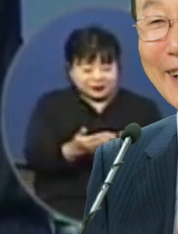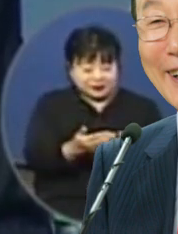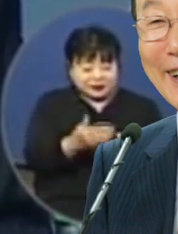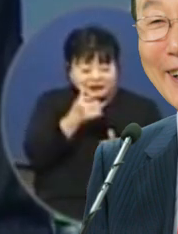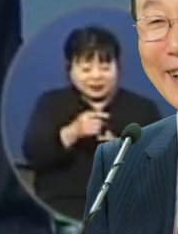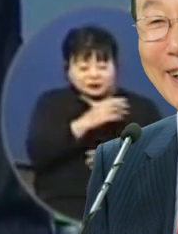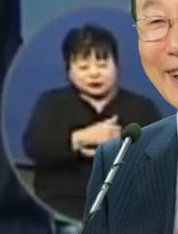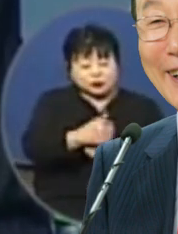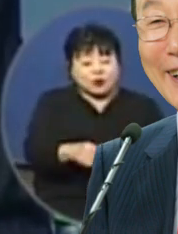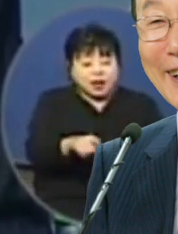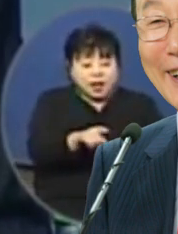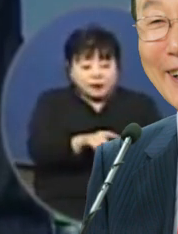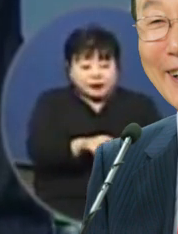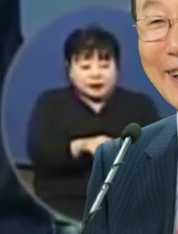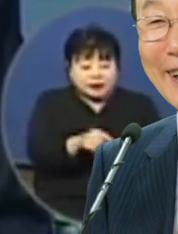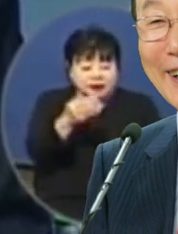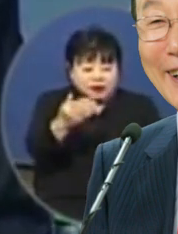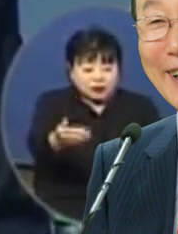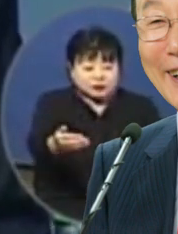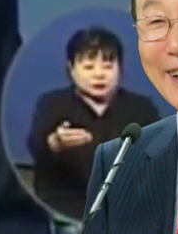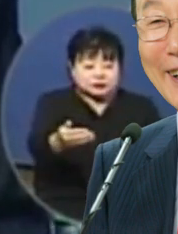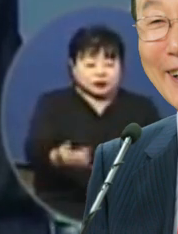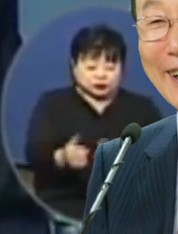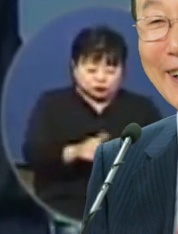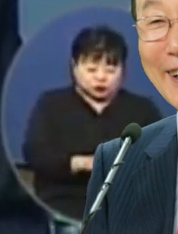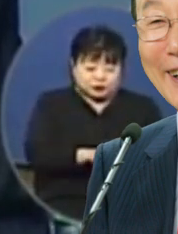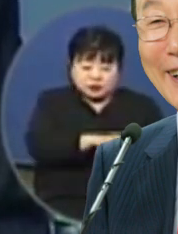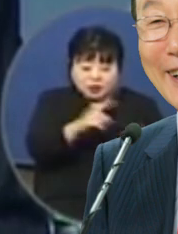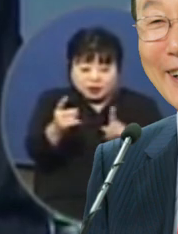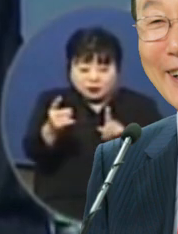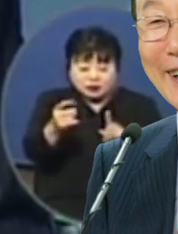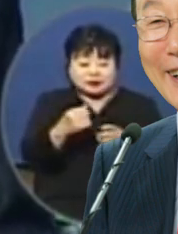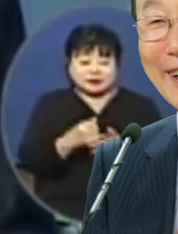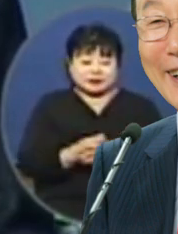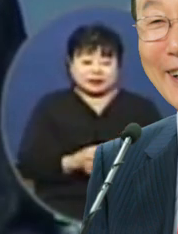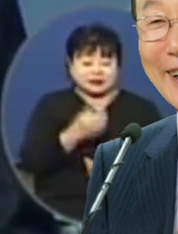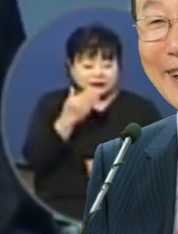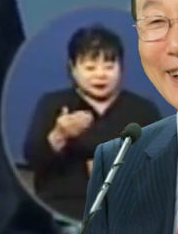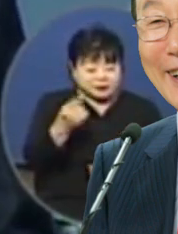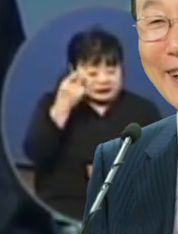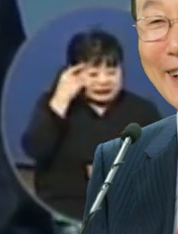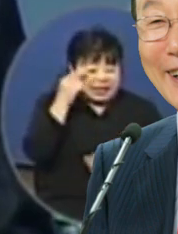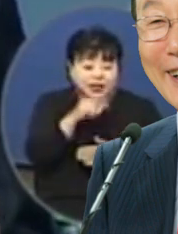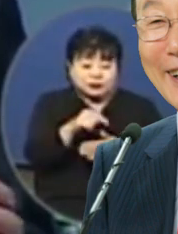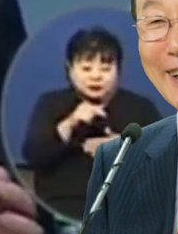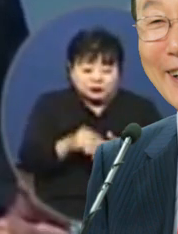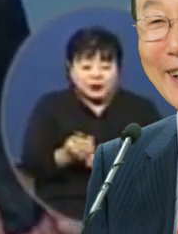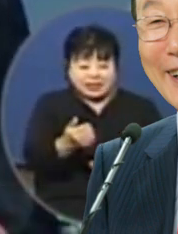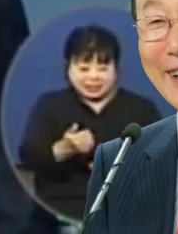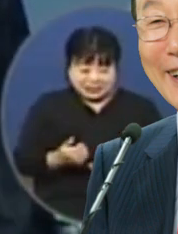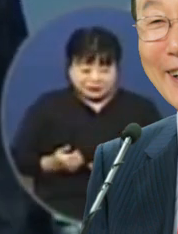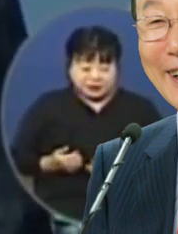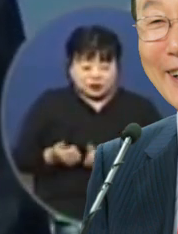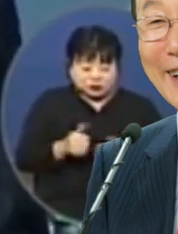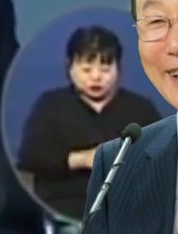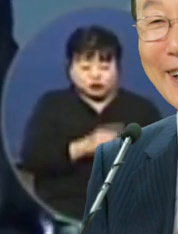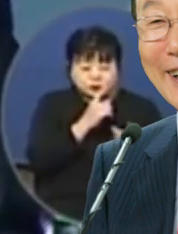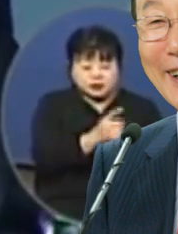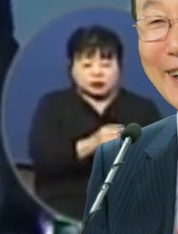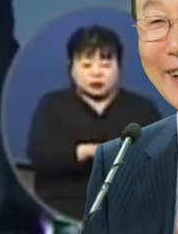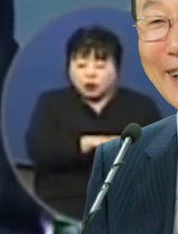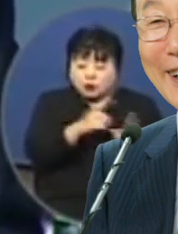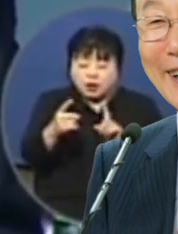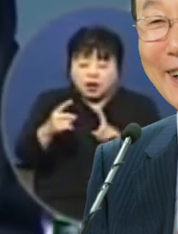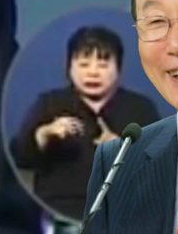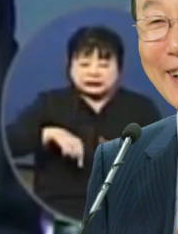예수 그리스도와 함께 여러분을 죽음에서 이렇게 세운 것이기 때문에 여러분 상상 속에 이미 죽음을 이기고 부활한